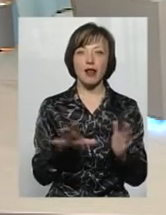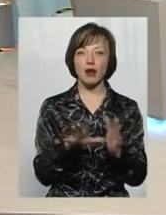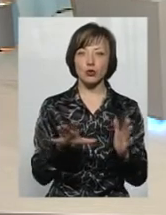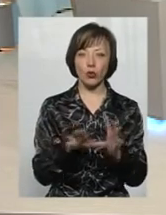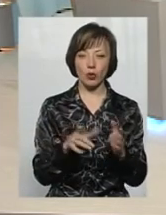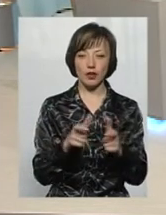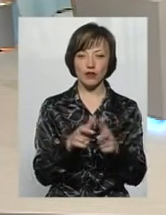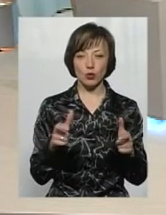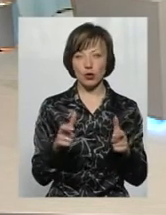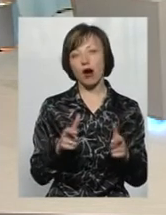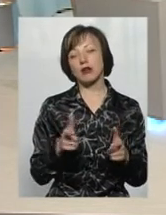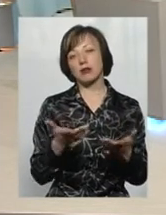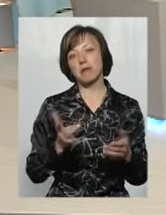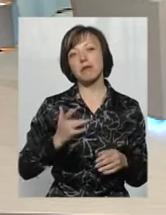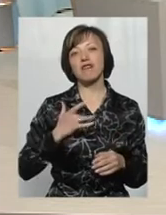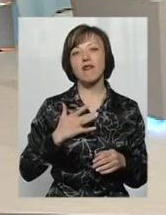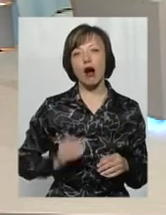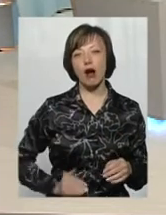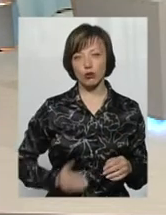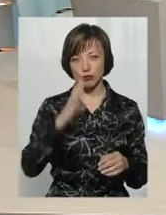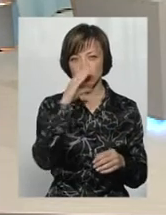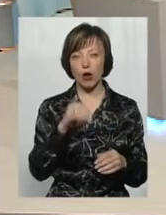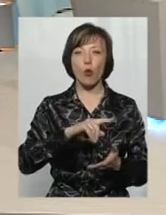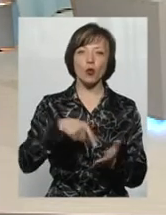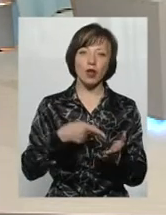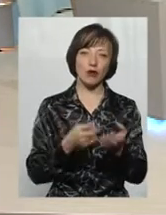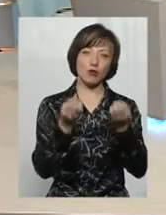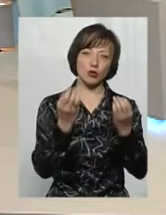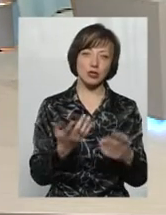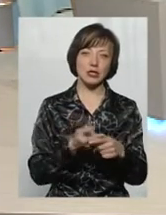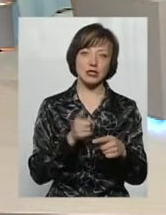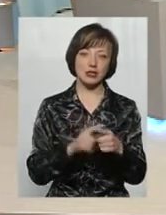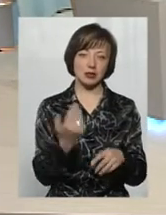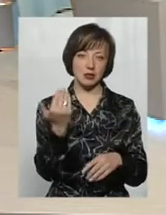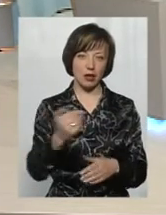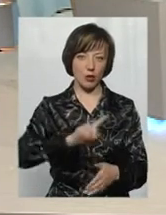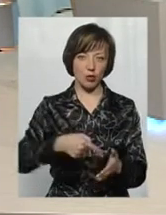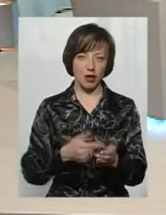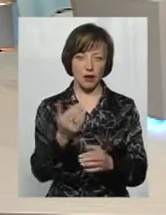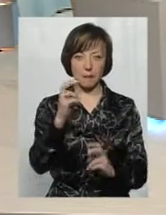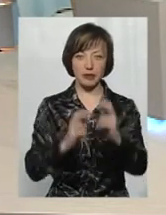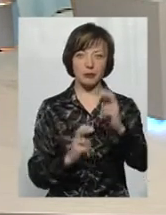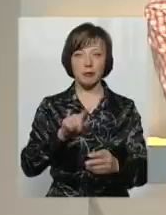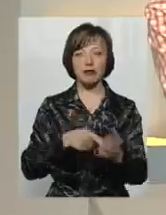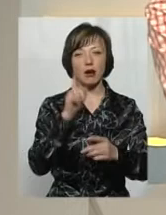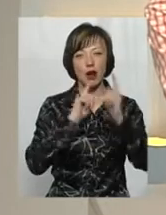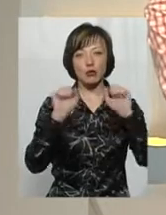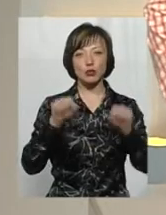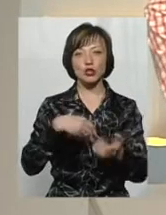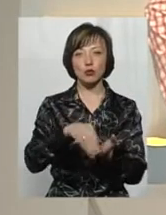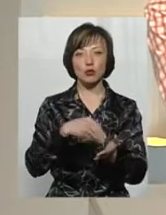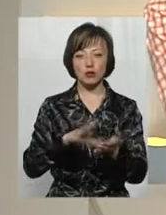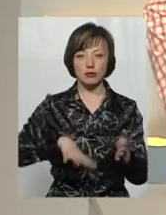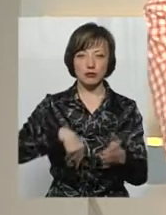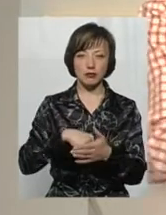транспорті? Тому що ну, комуналія, це зрозуміло, з ним простіше в тому сенсі, що все ж таки це комунальне підприємство. Міська рада може закупити за